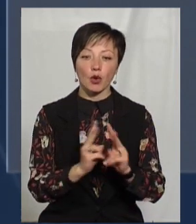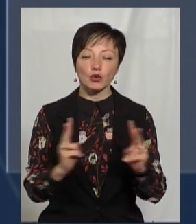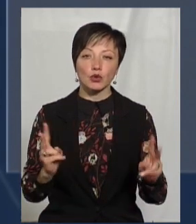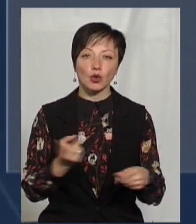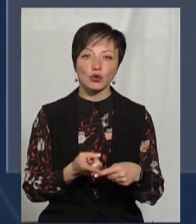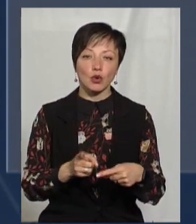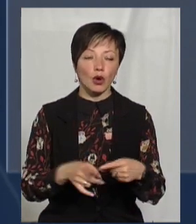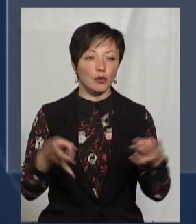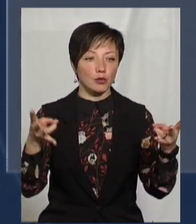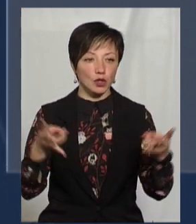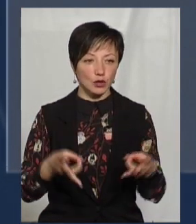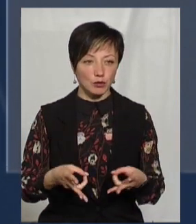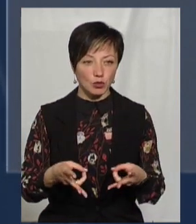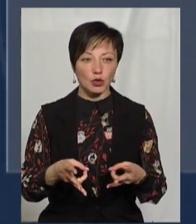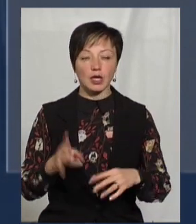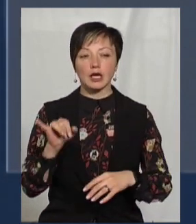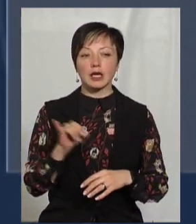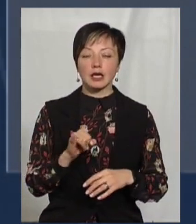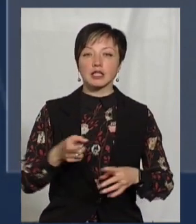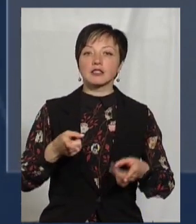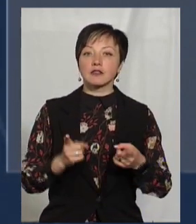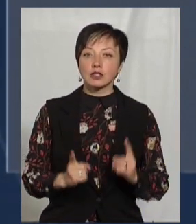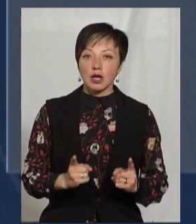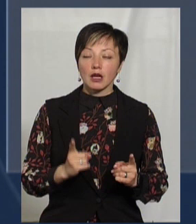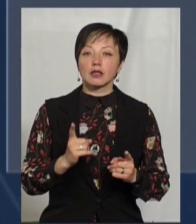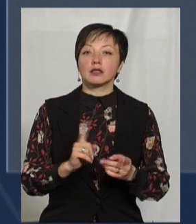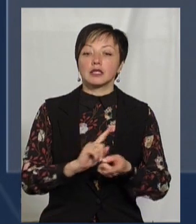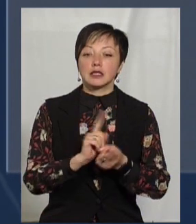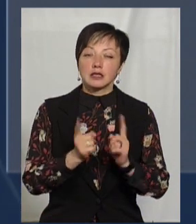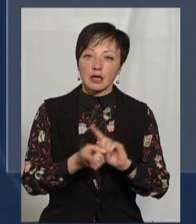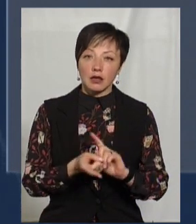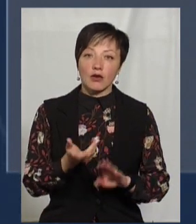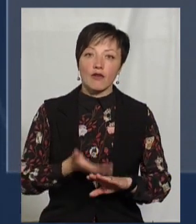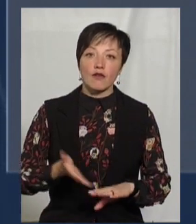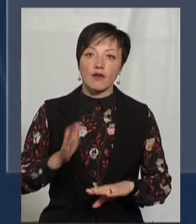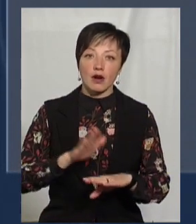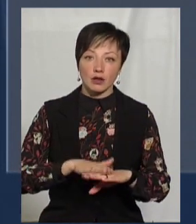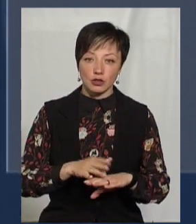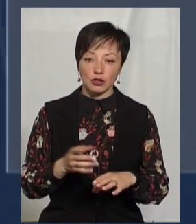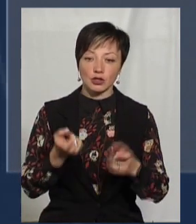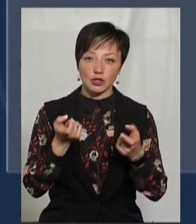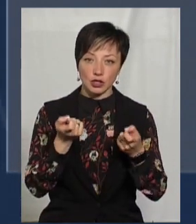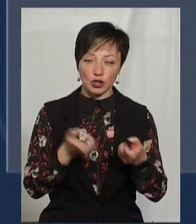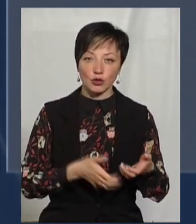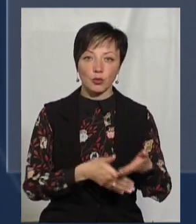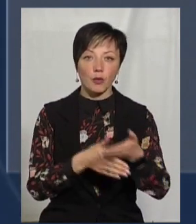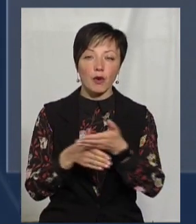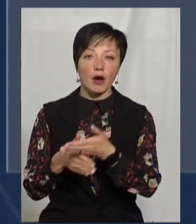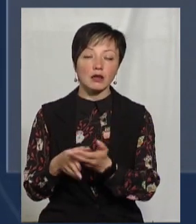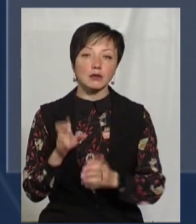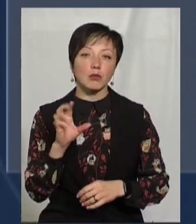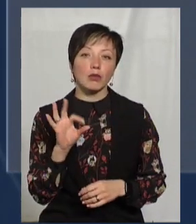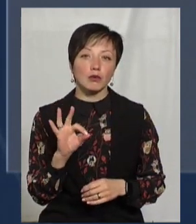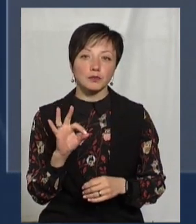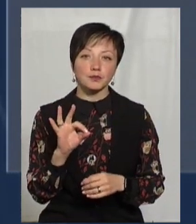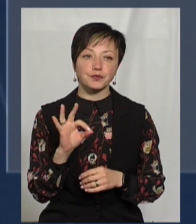цього потребує. І, звичайно, стало трішки важче допомагати, тому що з